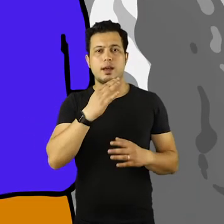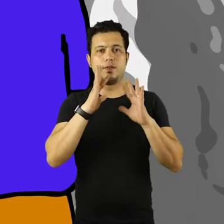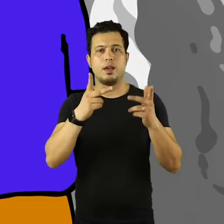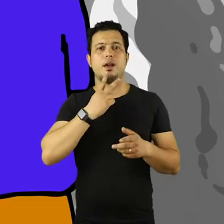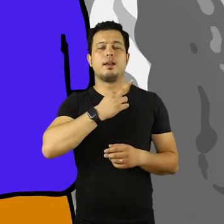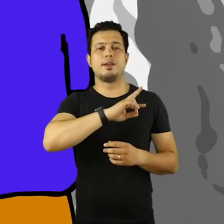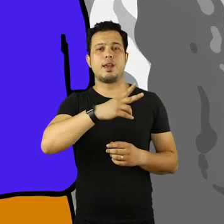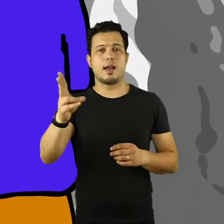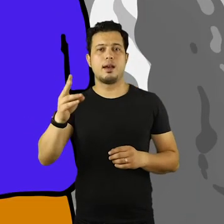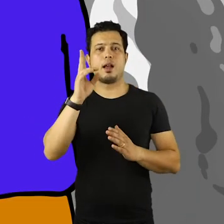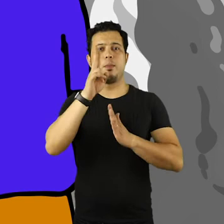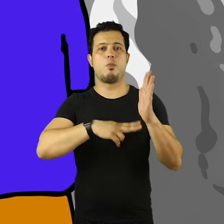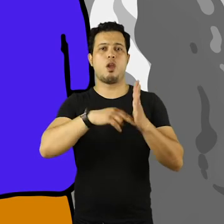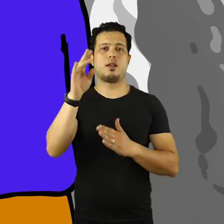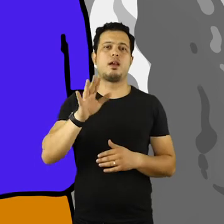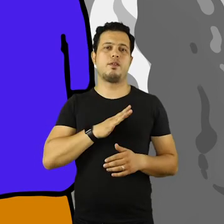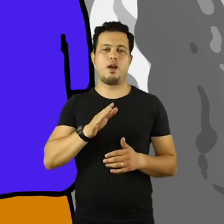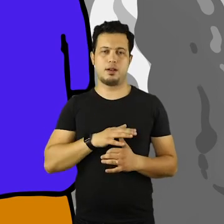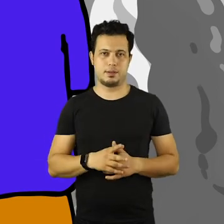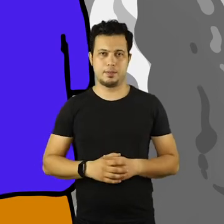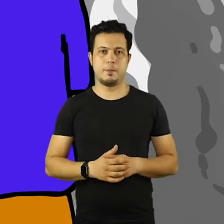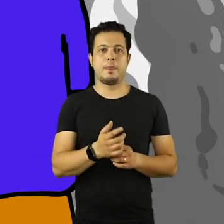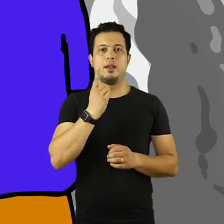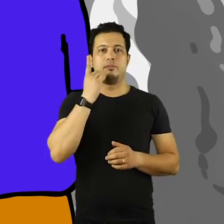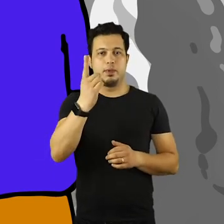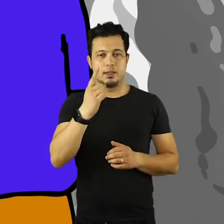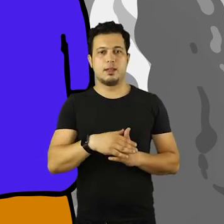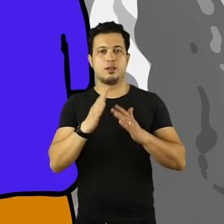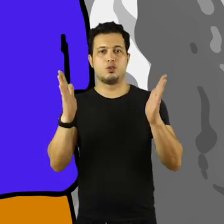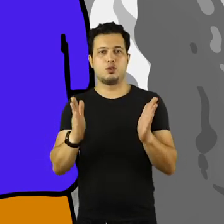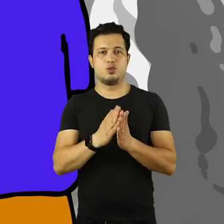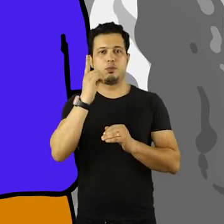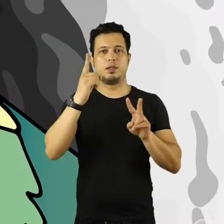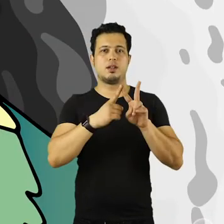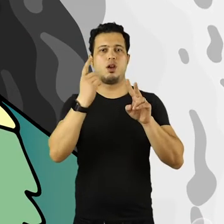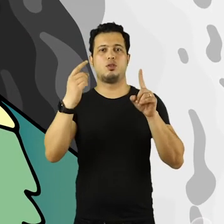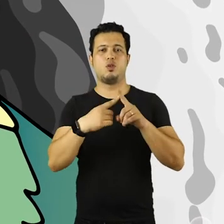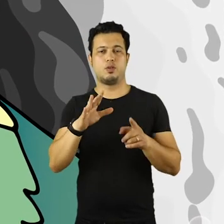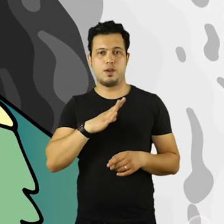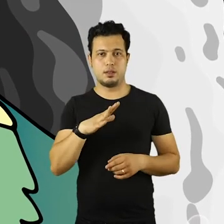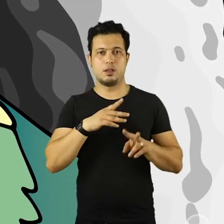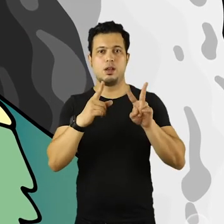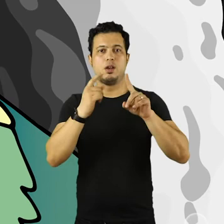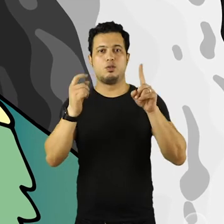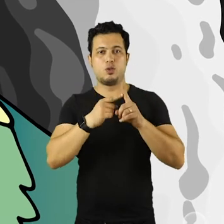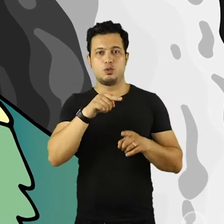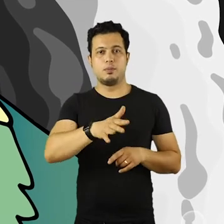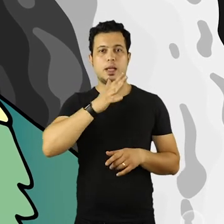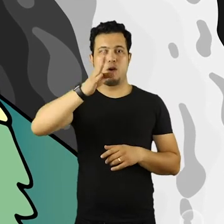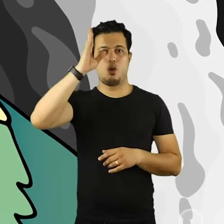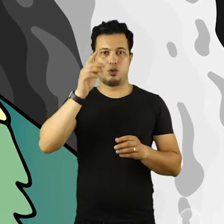ve rengarenk boyalar vardı. Bir de küçük bir not. Notu eline alan Bilge